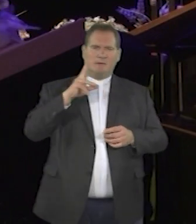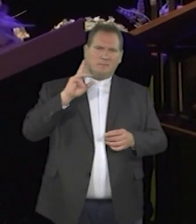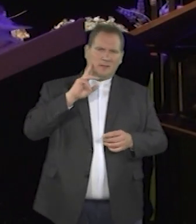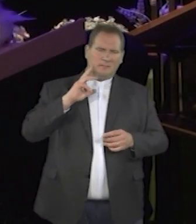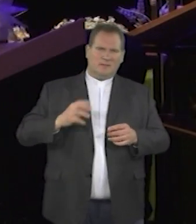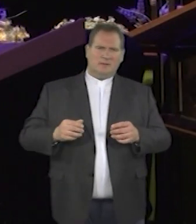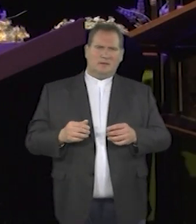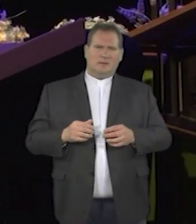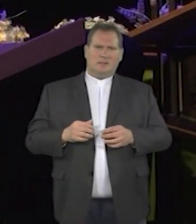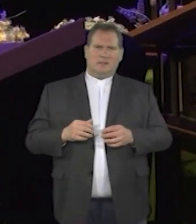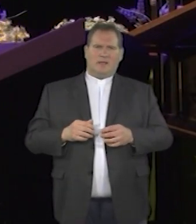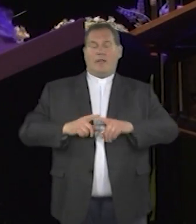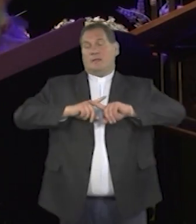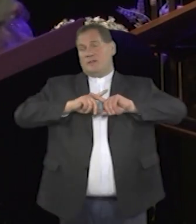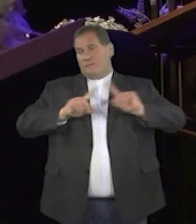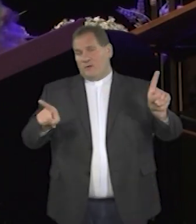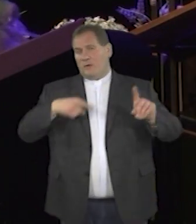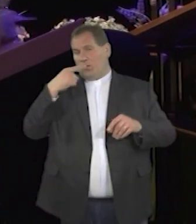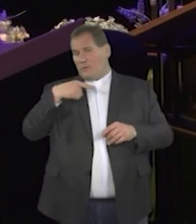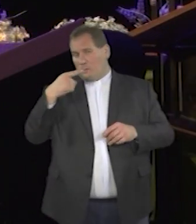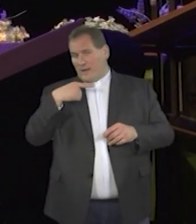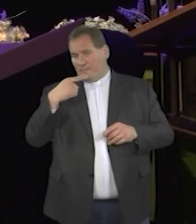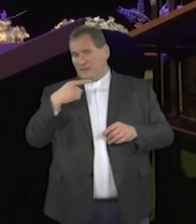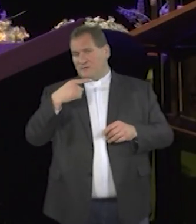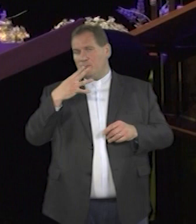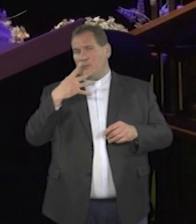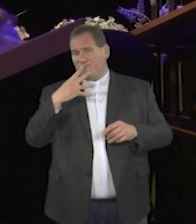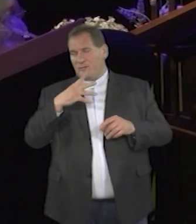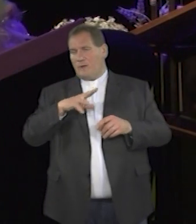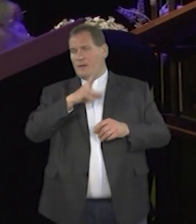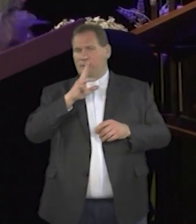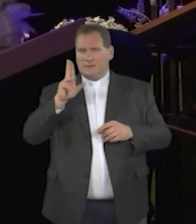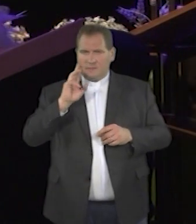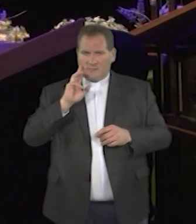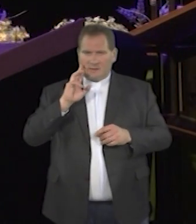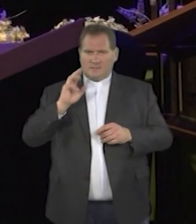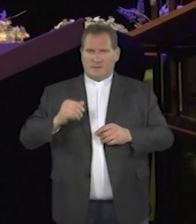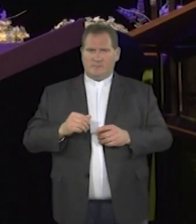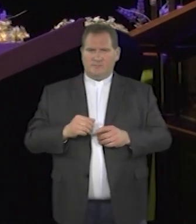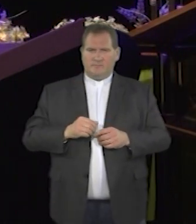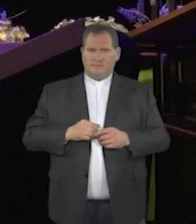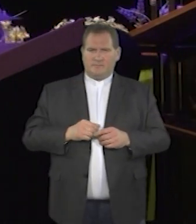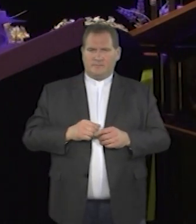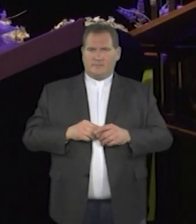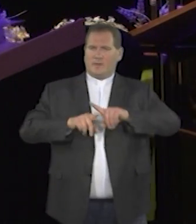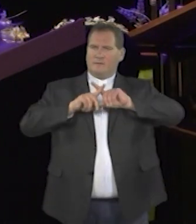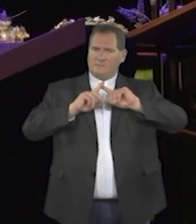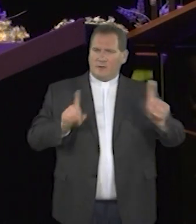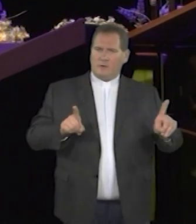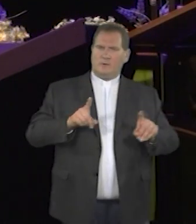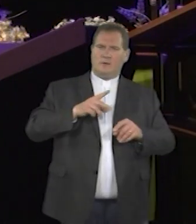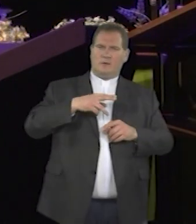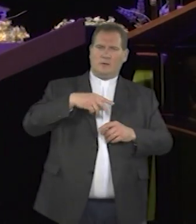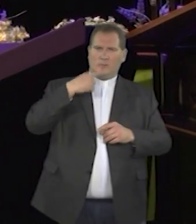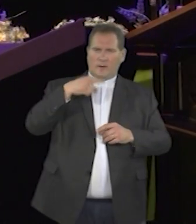mama. Nie wolno kłamać, mówiła mama. Nie